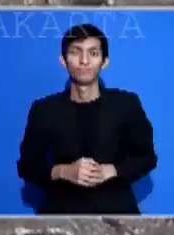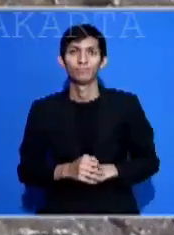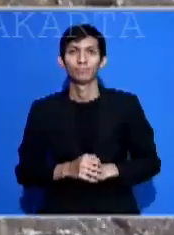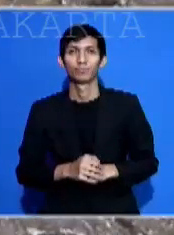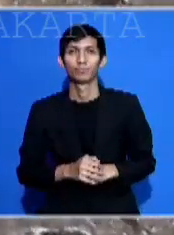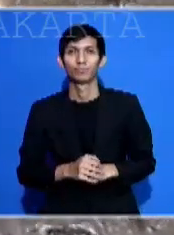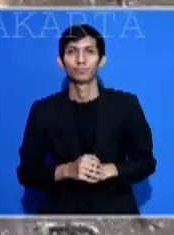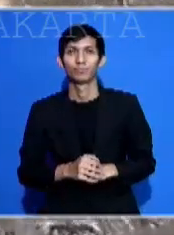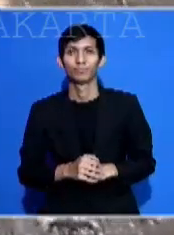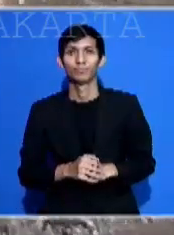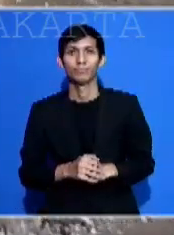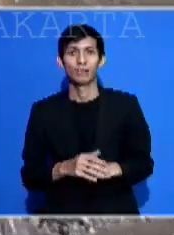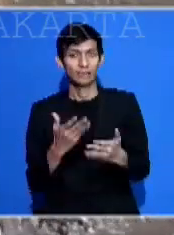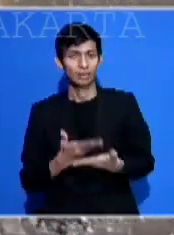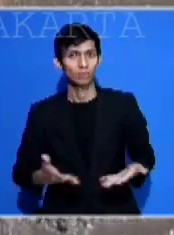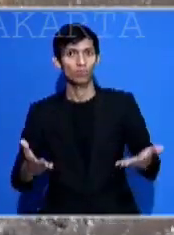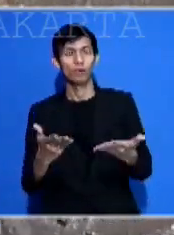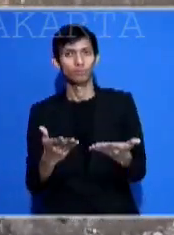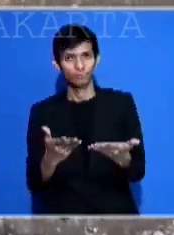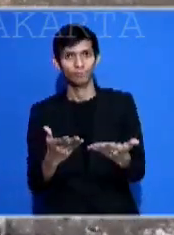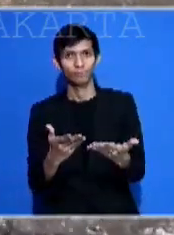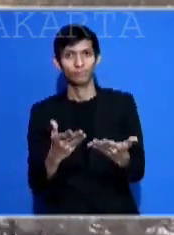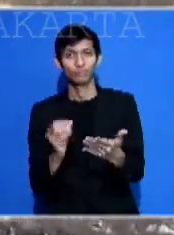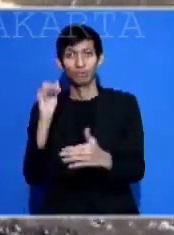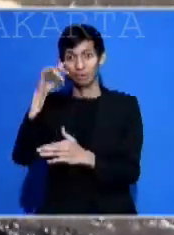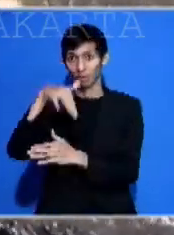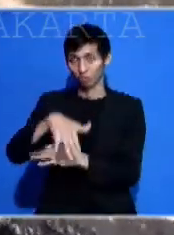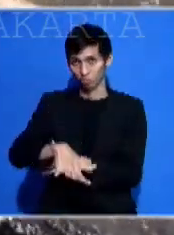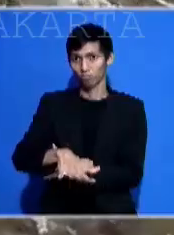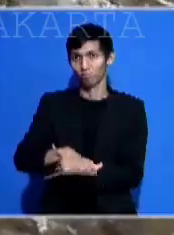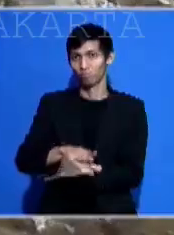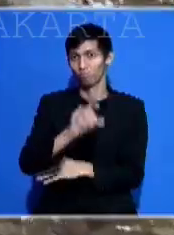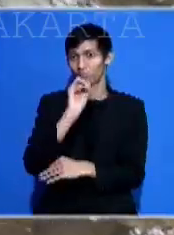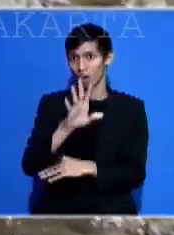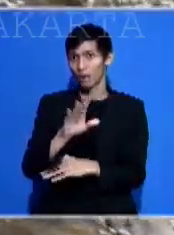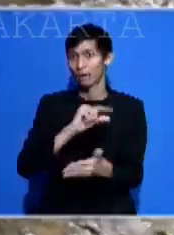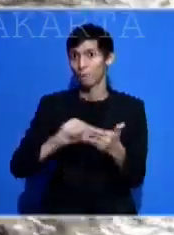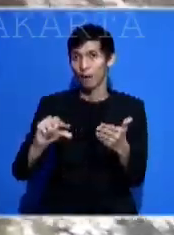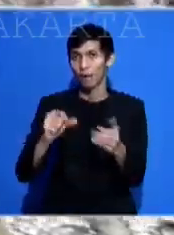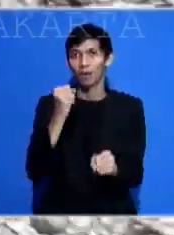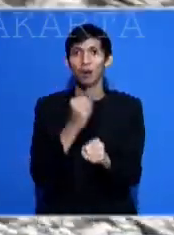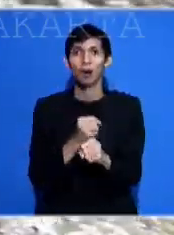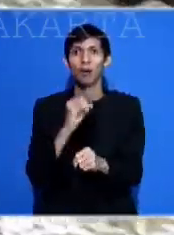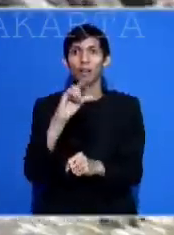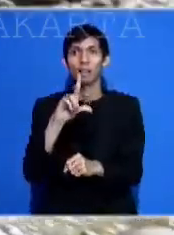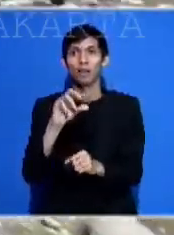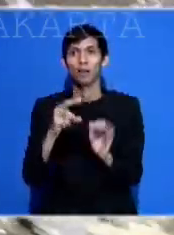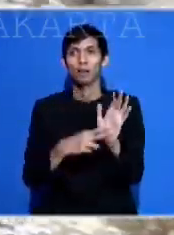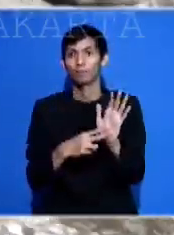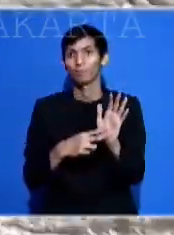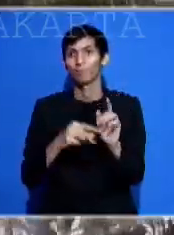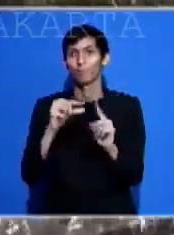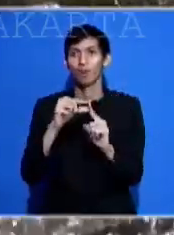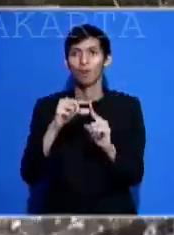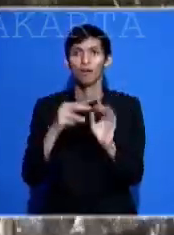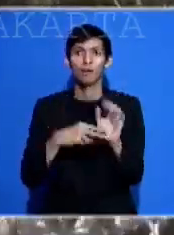Saking kawontenan menika curug menika kawastanan Curug Klimpang. Ing sak ngandhaping ilining toya menika ugi wonten setunggaling blumbang rikala